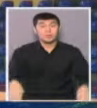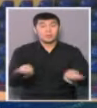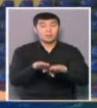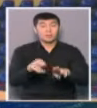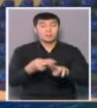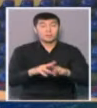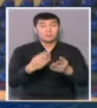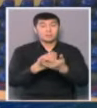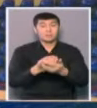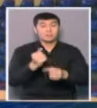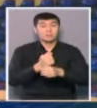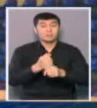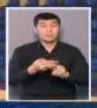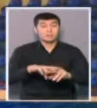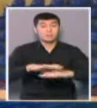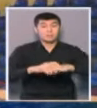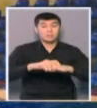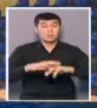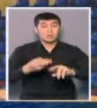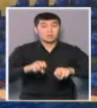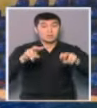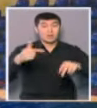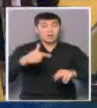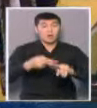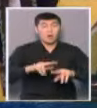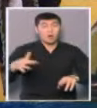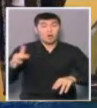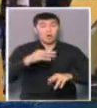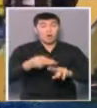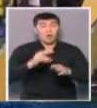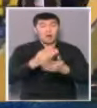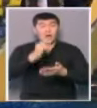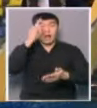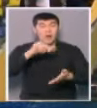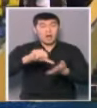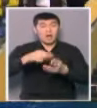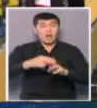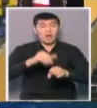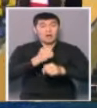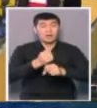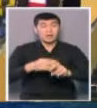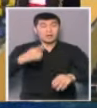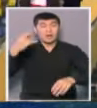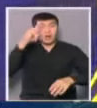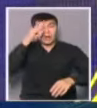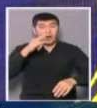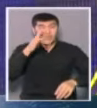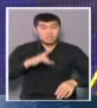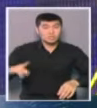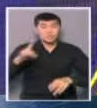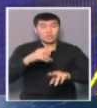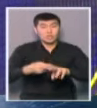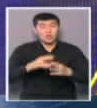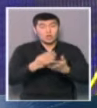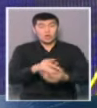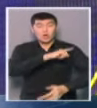Сондай-ақ аталған палуандар кездесуінде Атырау облысында қазақ күресінің негізін қалаушы Қазақстан Республикасының еңбегі